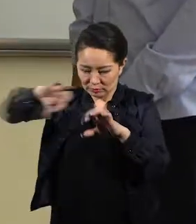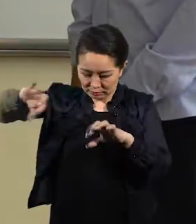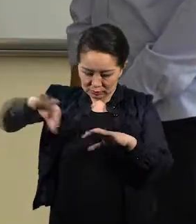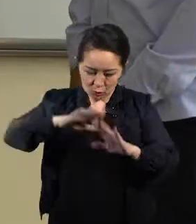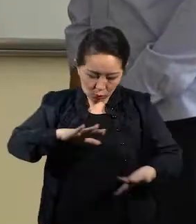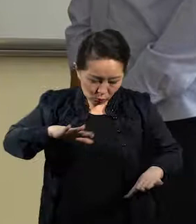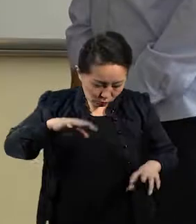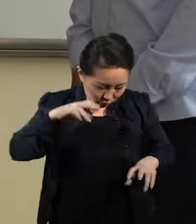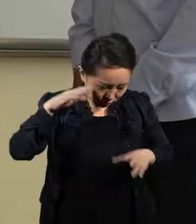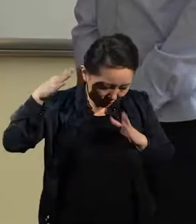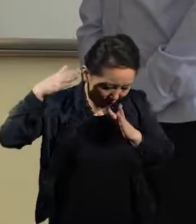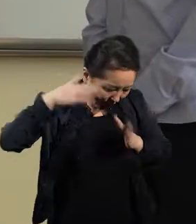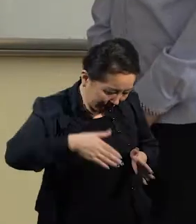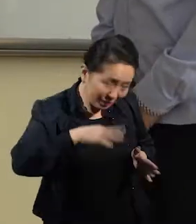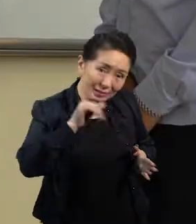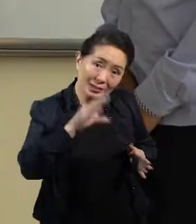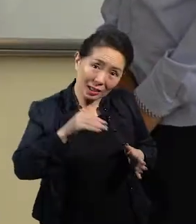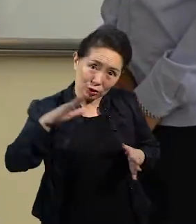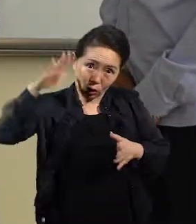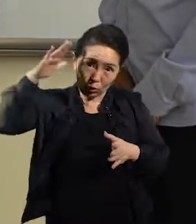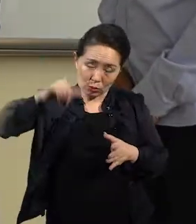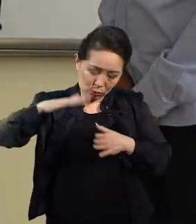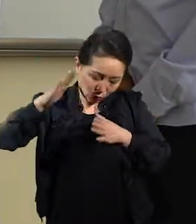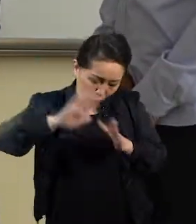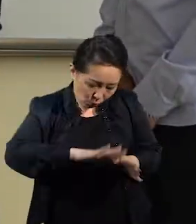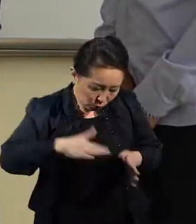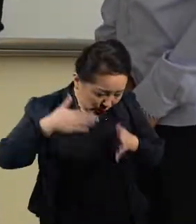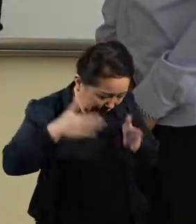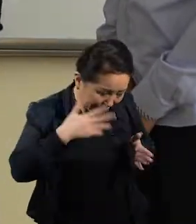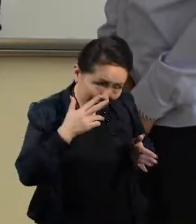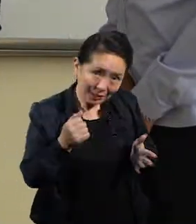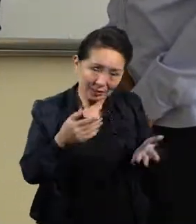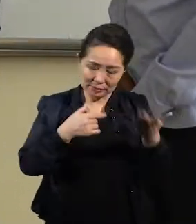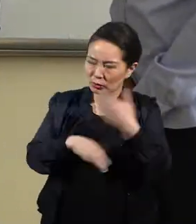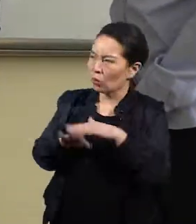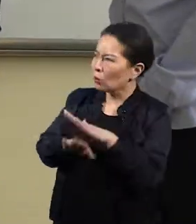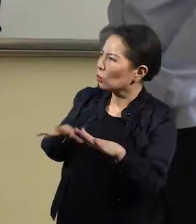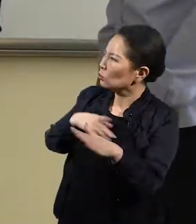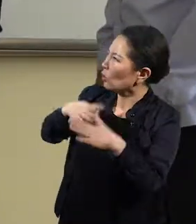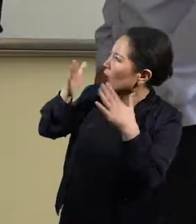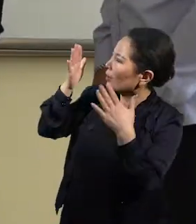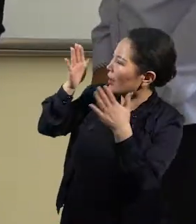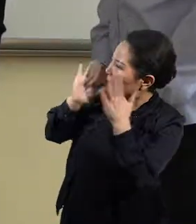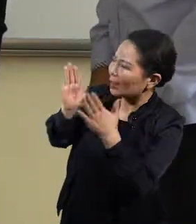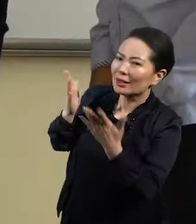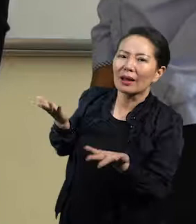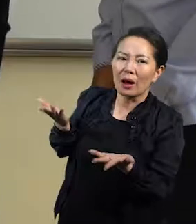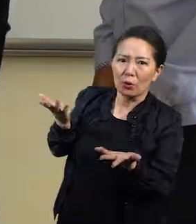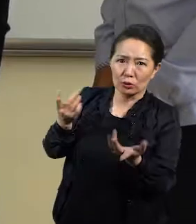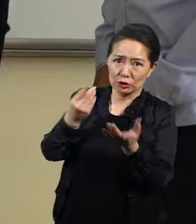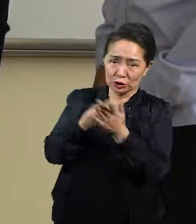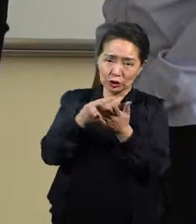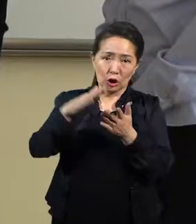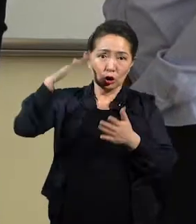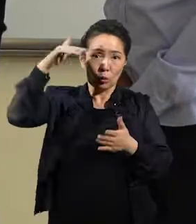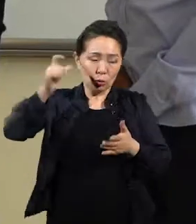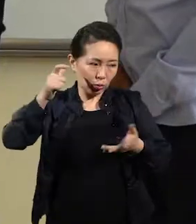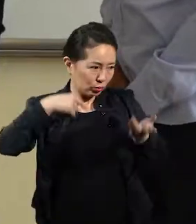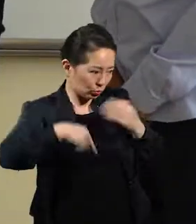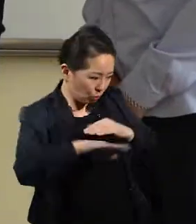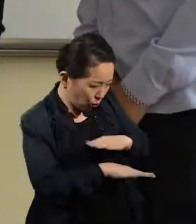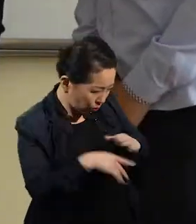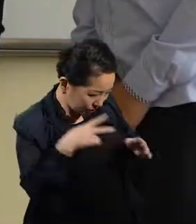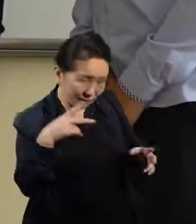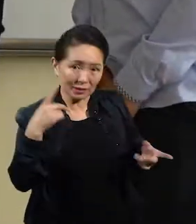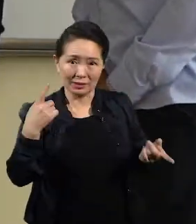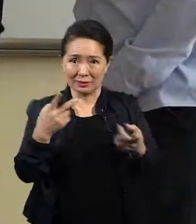тэгээ яаж анхаарал тавих вэ? Одоо хүүхдүүд өөрсдөө яаж гээд өөрсдөө үүсгэх. Томчуудын зүгээс болохоор хүүхдүүдтэй одоо тавьж чадах зүйлс